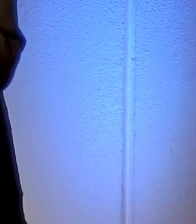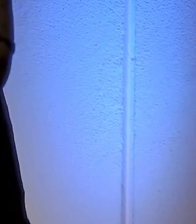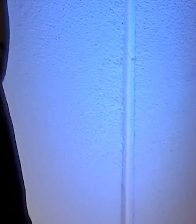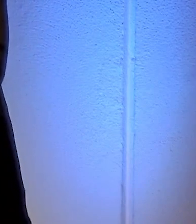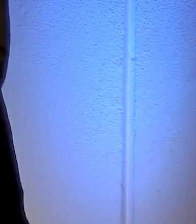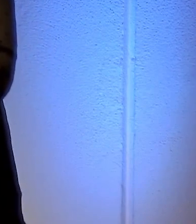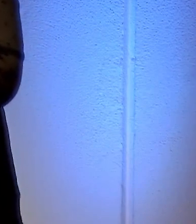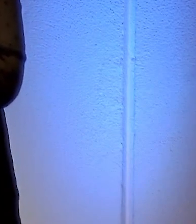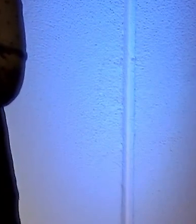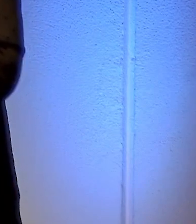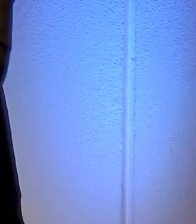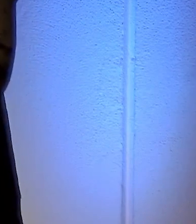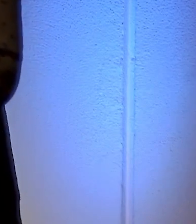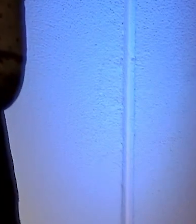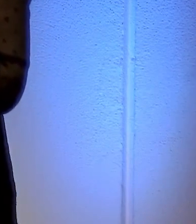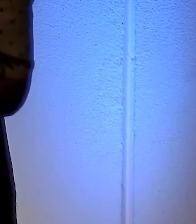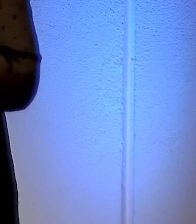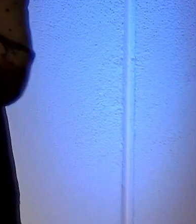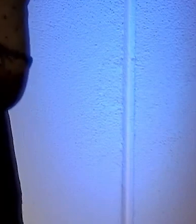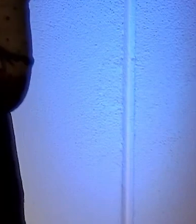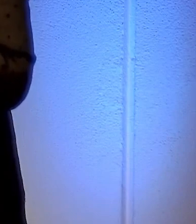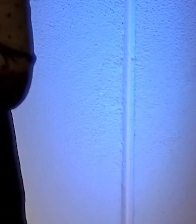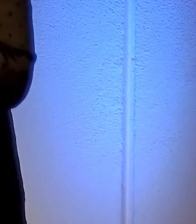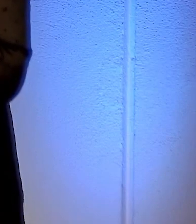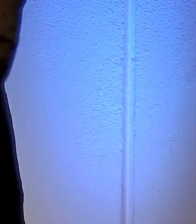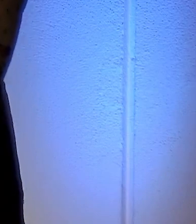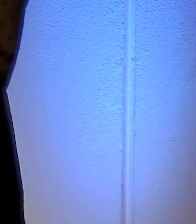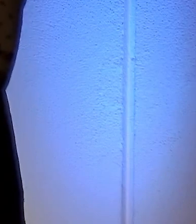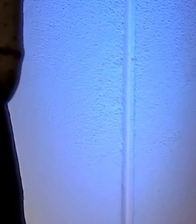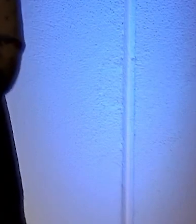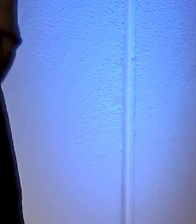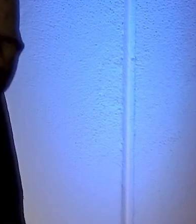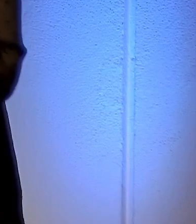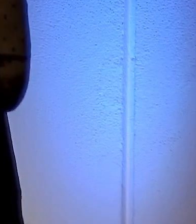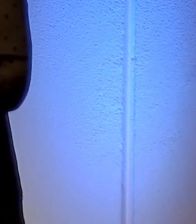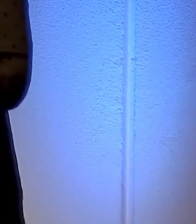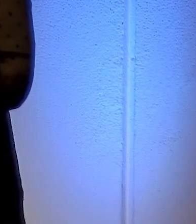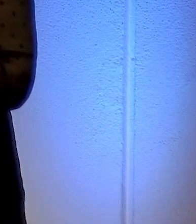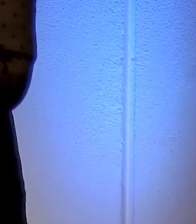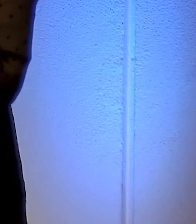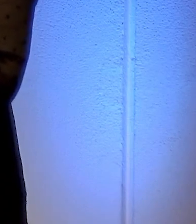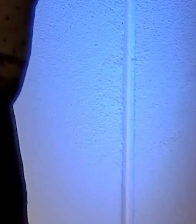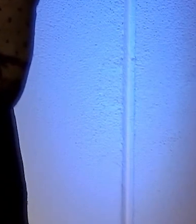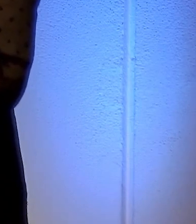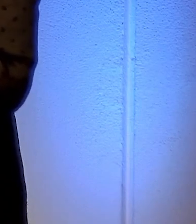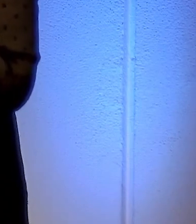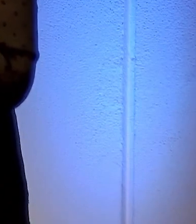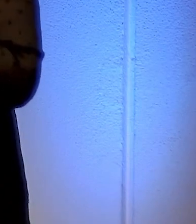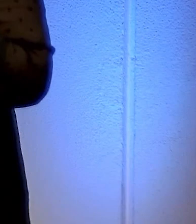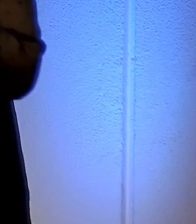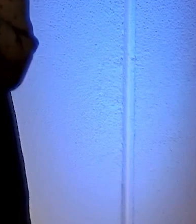Potem je posebna komisija izbrala naslednjih 5 kretenj, ki so se uvrstile v glasovanje. To